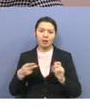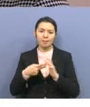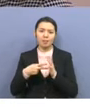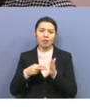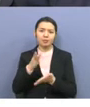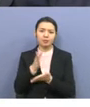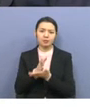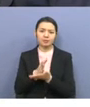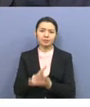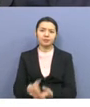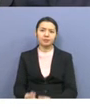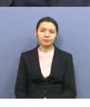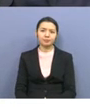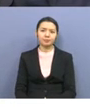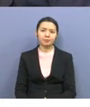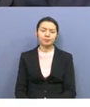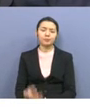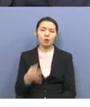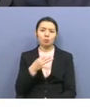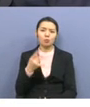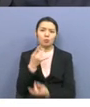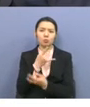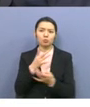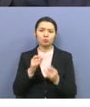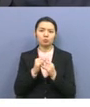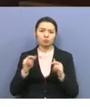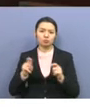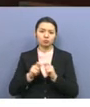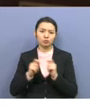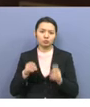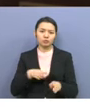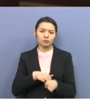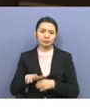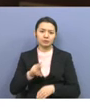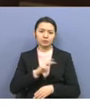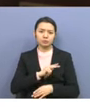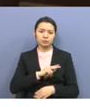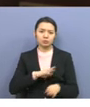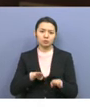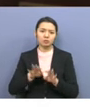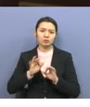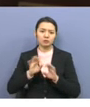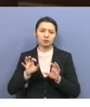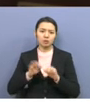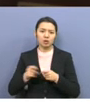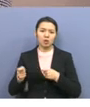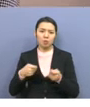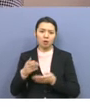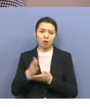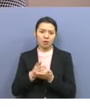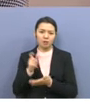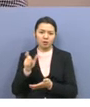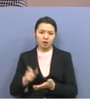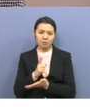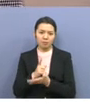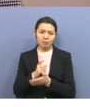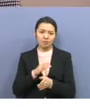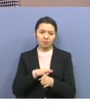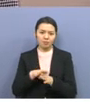жоспарлануда. Жиында өңірдің мәдени дамуына қатысты атқарылған жұмыстары туралы баяндаған басқарма жетекшісінің міндетін